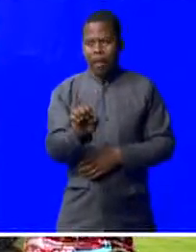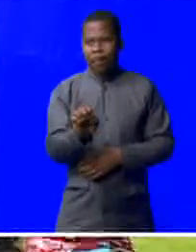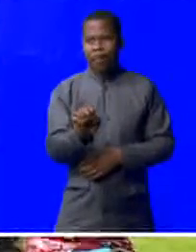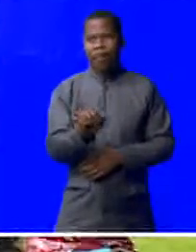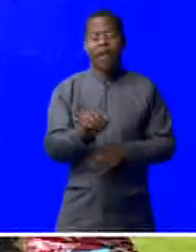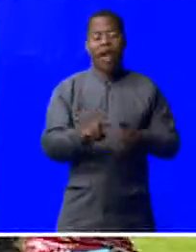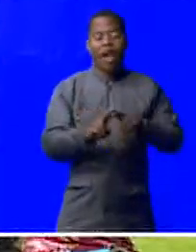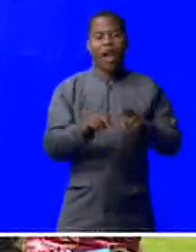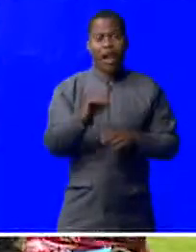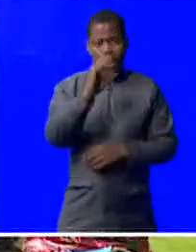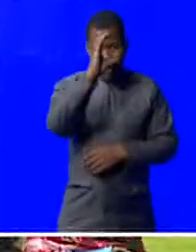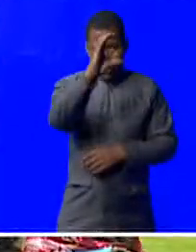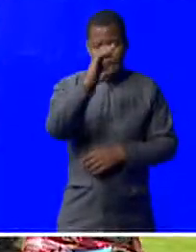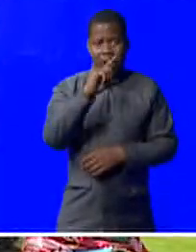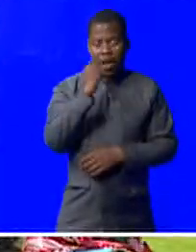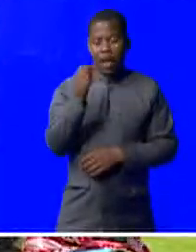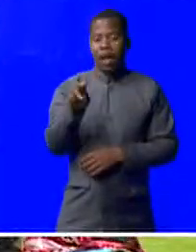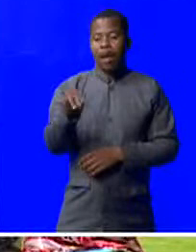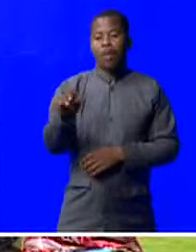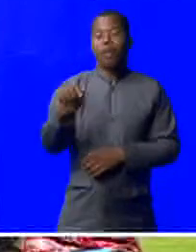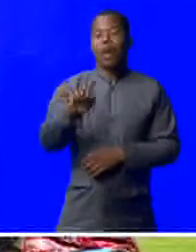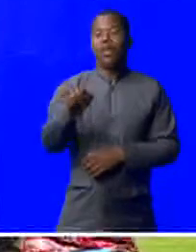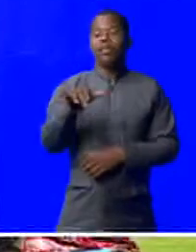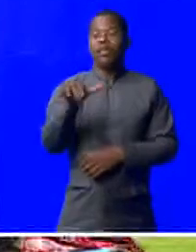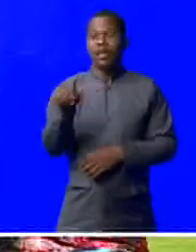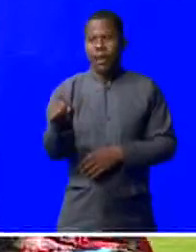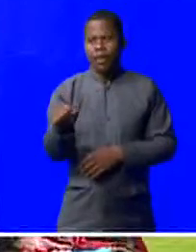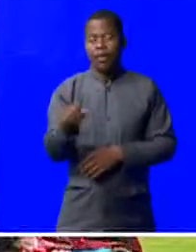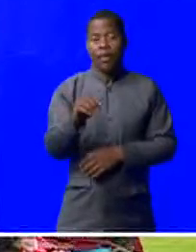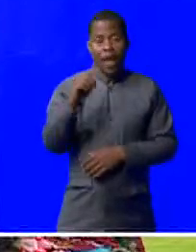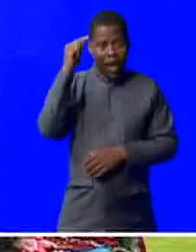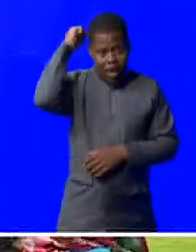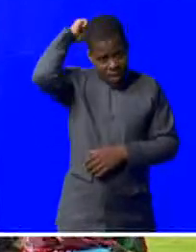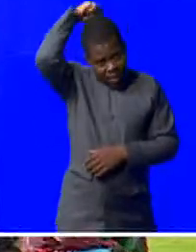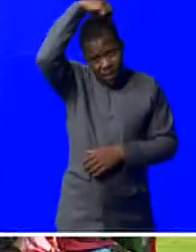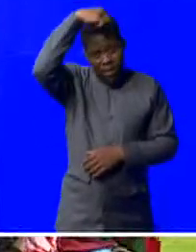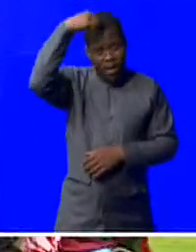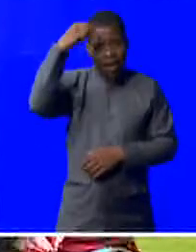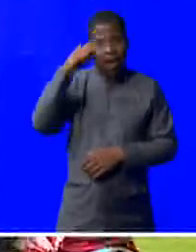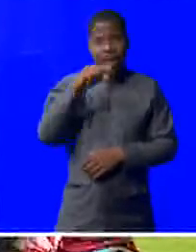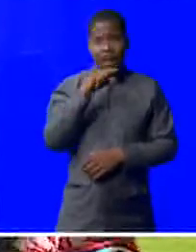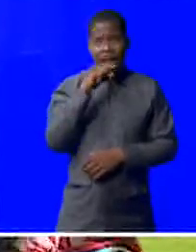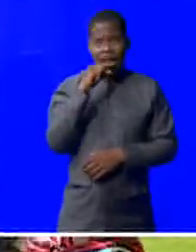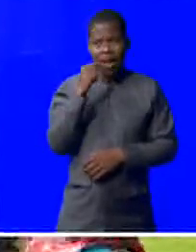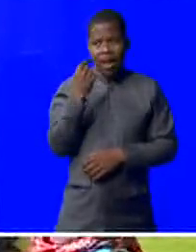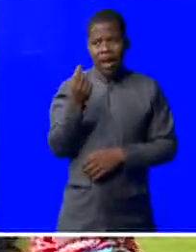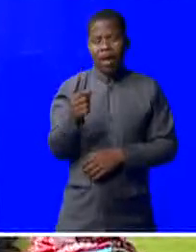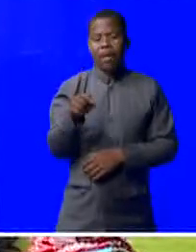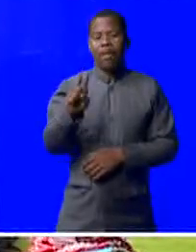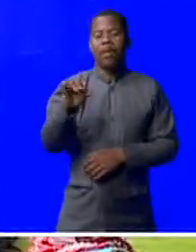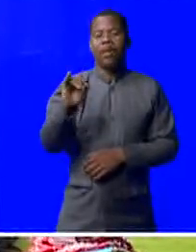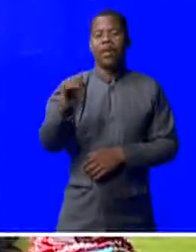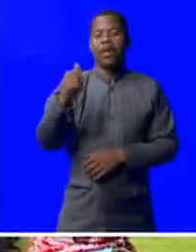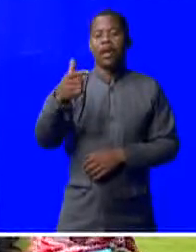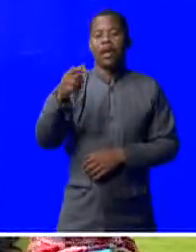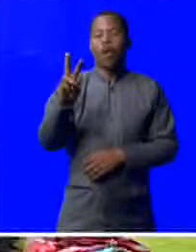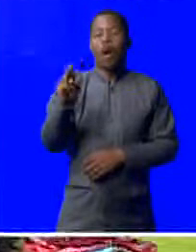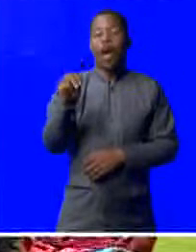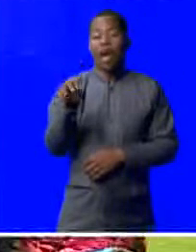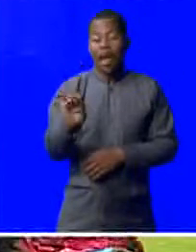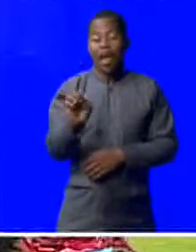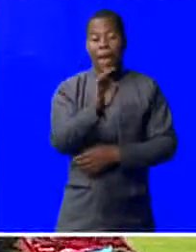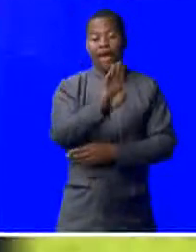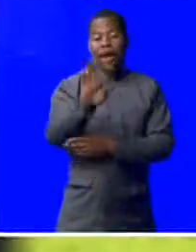chief wami ngibabe jozana maziya indvuna kumangondvolwane skwane